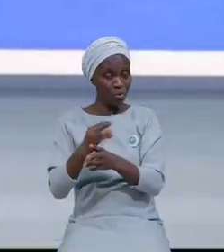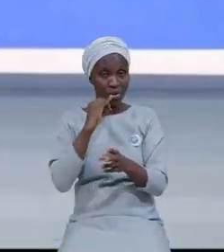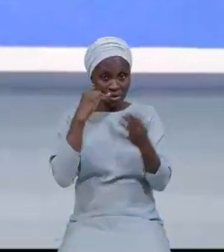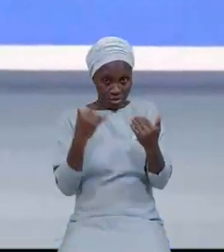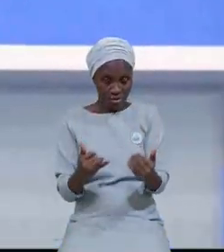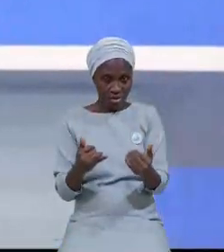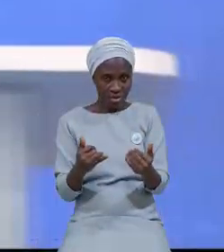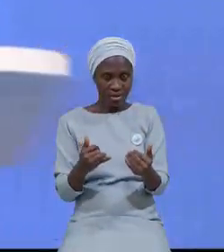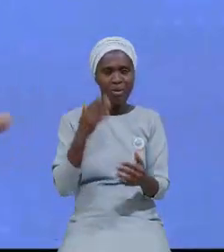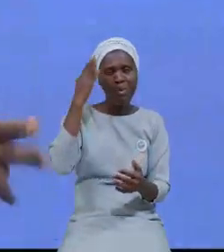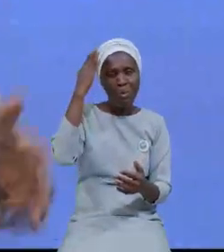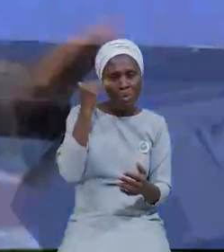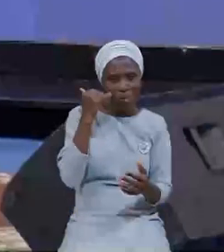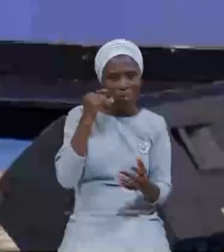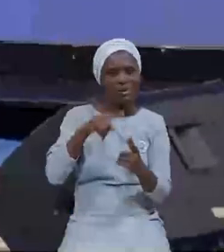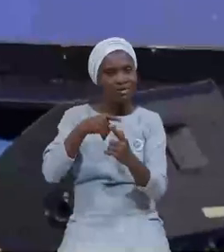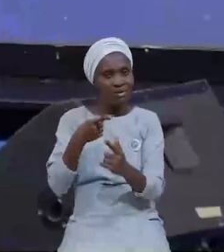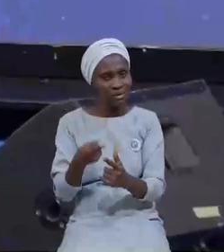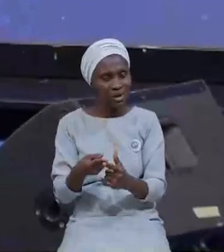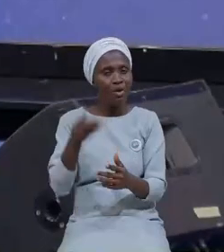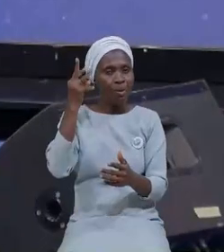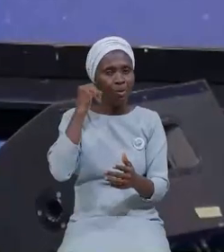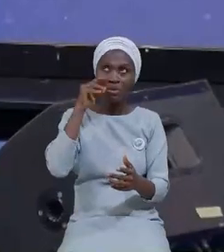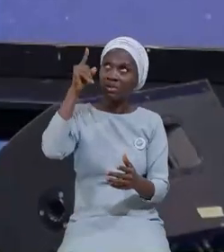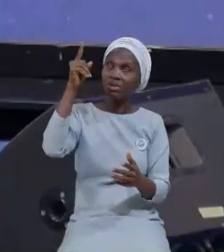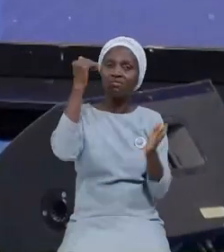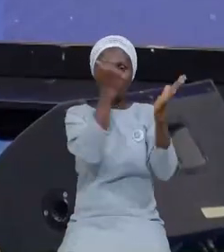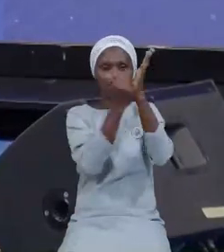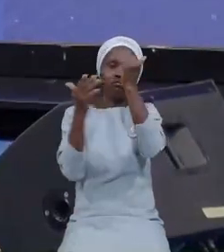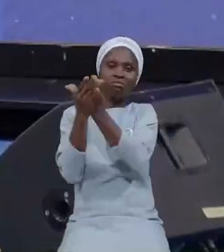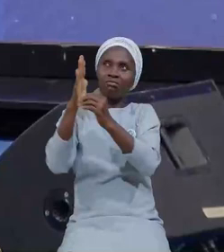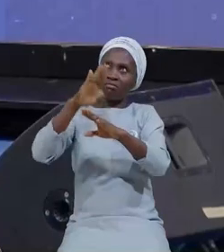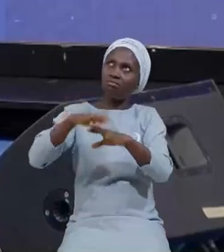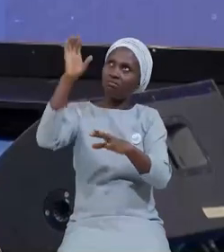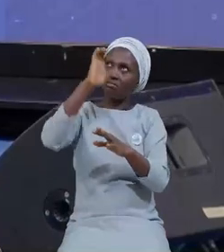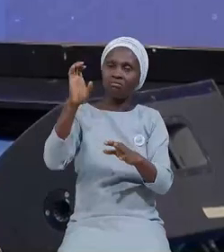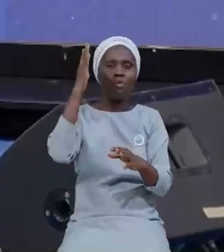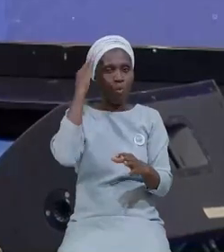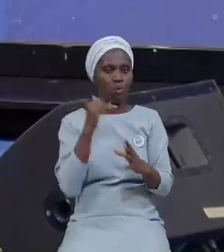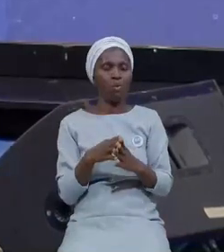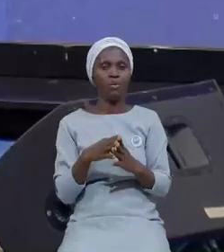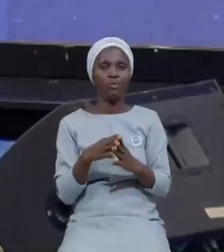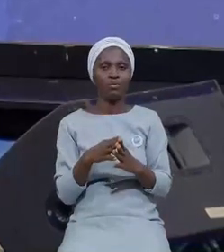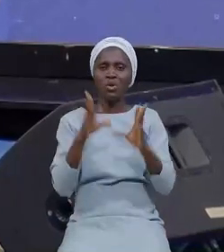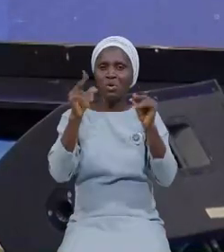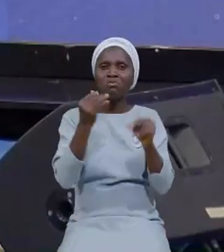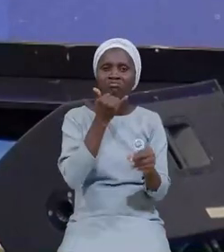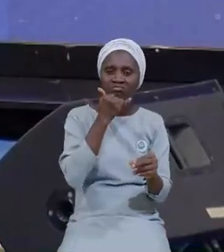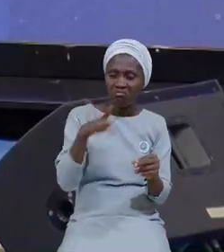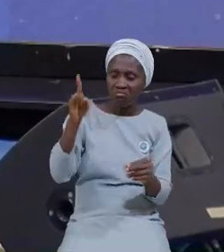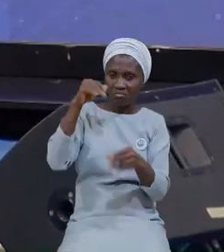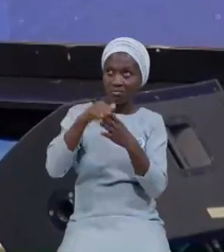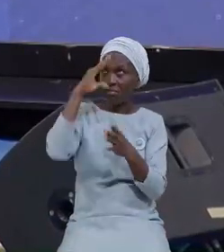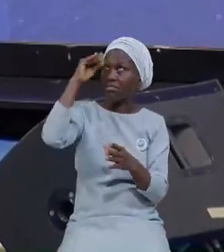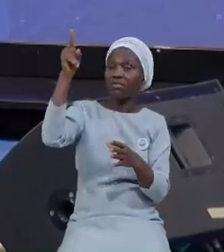est pourquoi alors a-t-il été crucifié sur la croix aucun crime